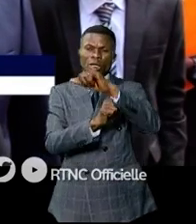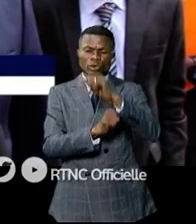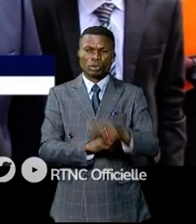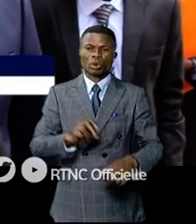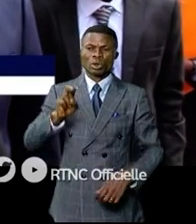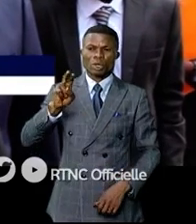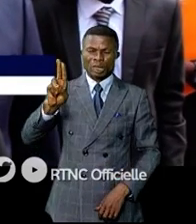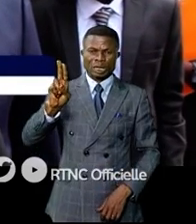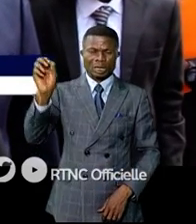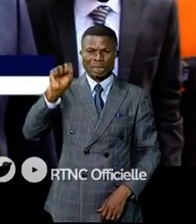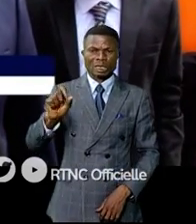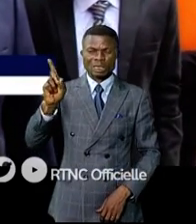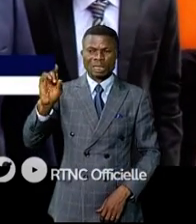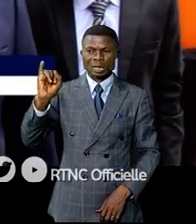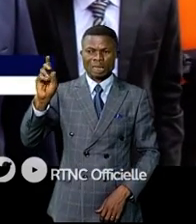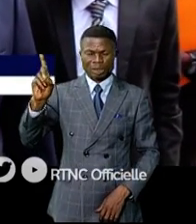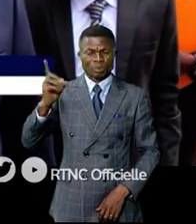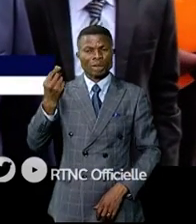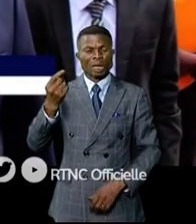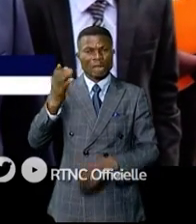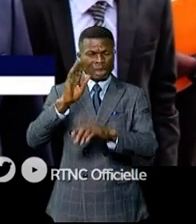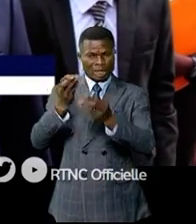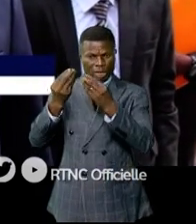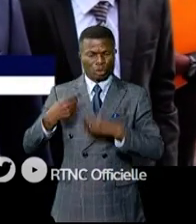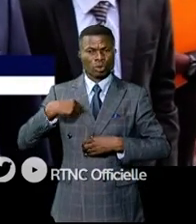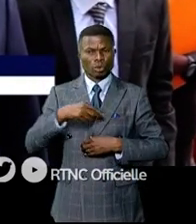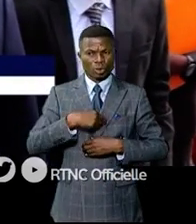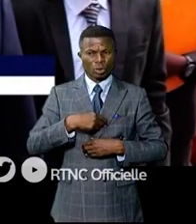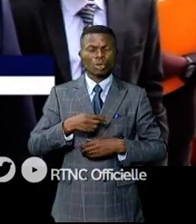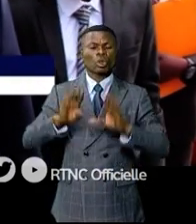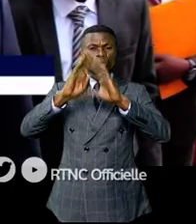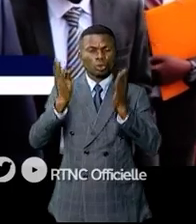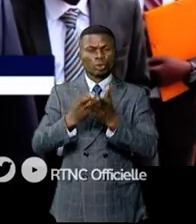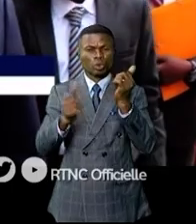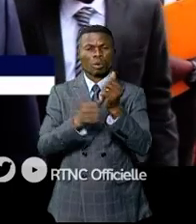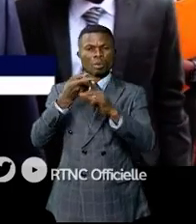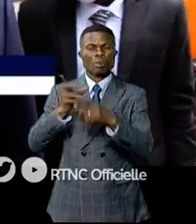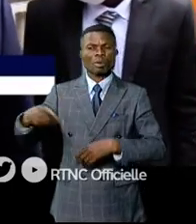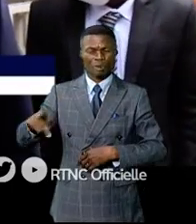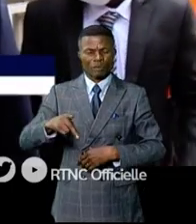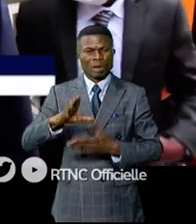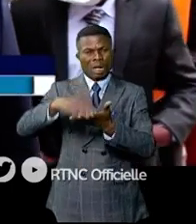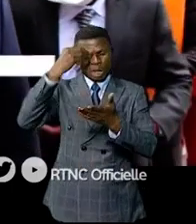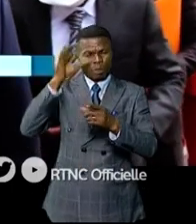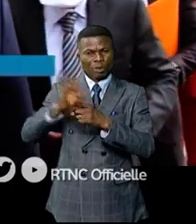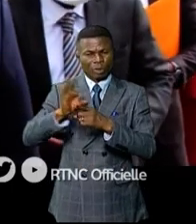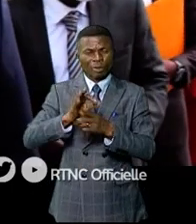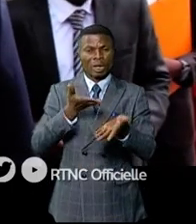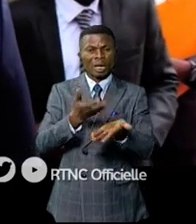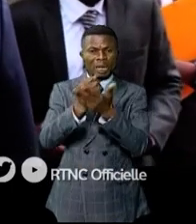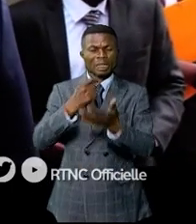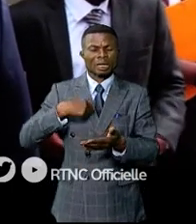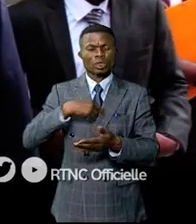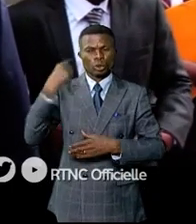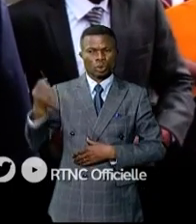la FAO, nous avons bénéficié d'un financement qui permet à ce que tous les délégués qui sont venus des provinces soient formés afin de nous permettre à